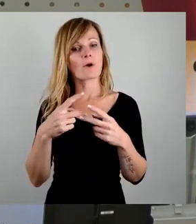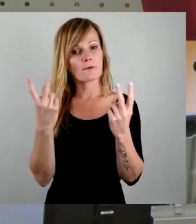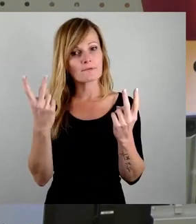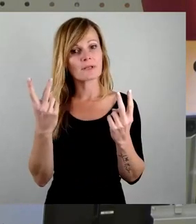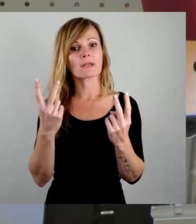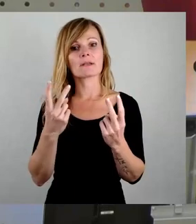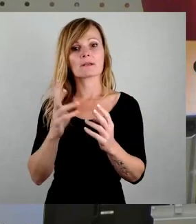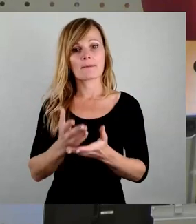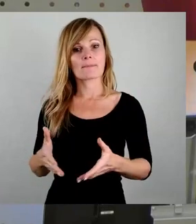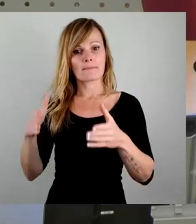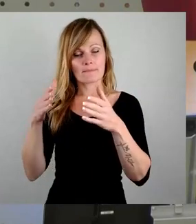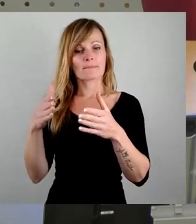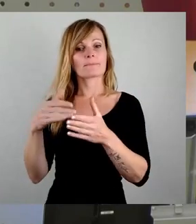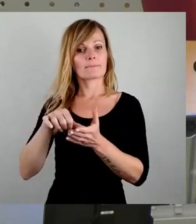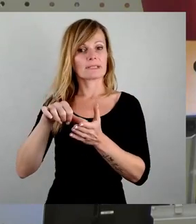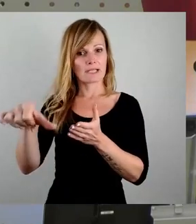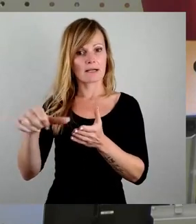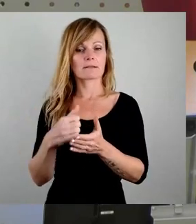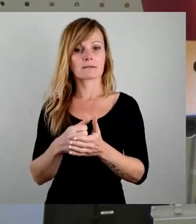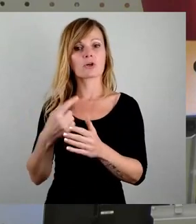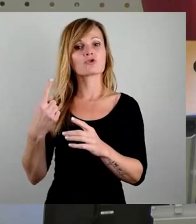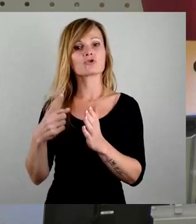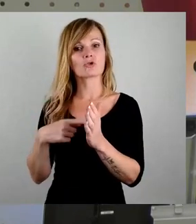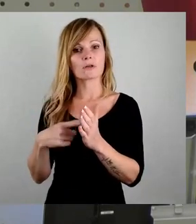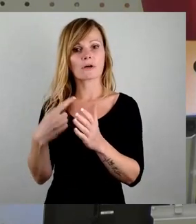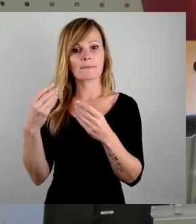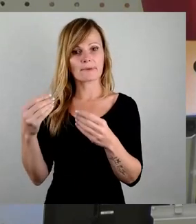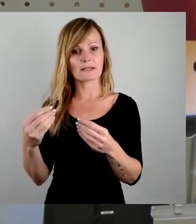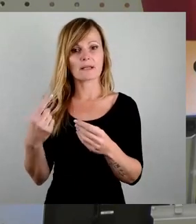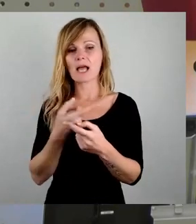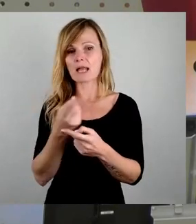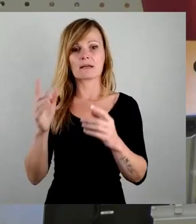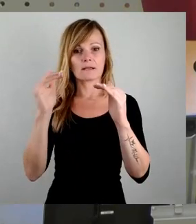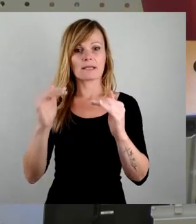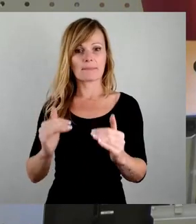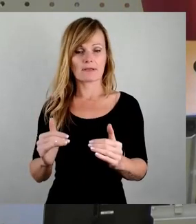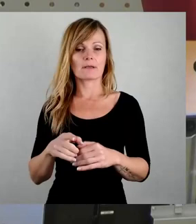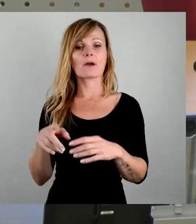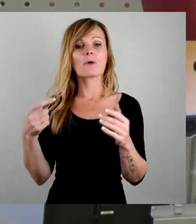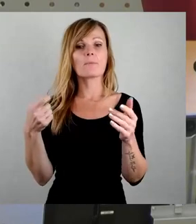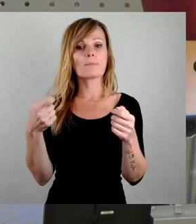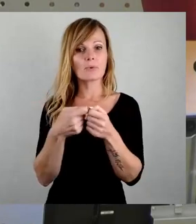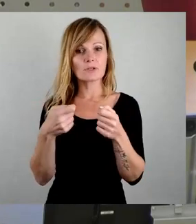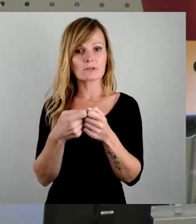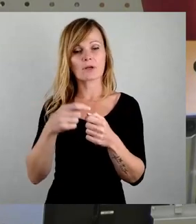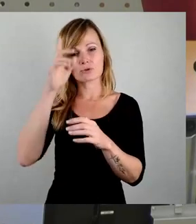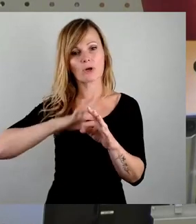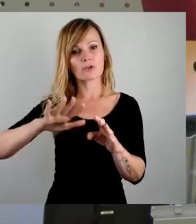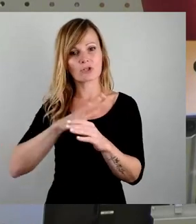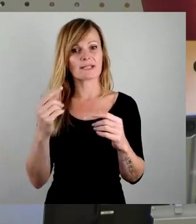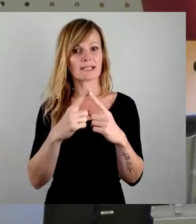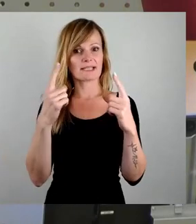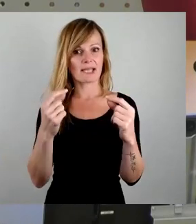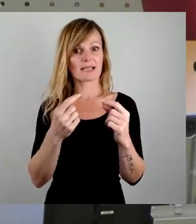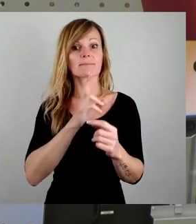Etat bezahlt wird, aus Steuermitteln, und zwar auf allen Ebenen. Der Bund, der das Deutschlandticket bestellt hat, muss entsprechend